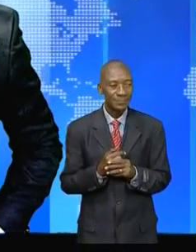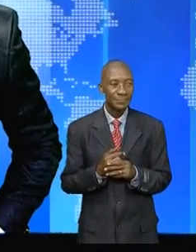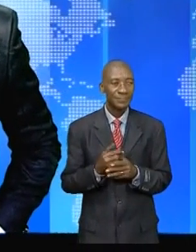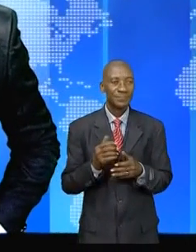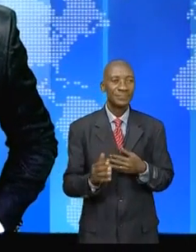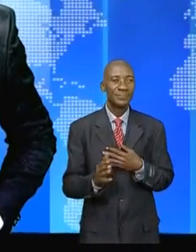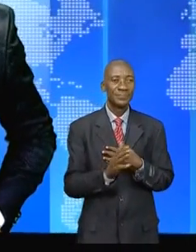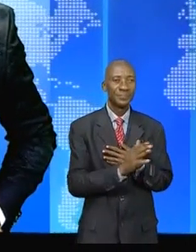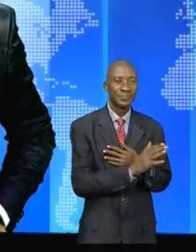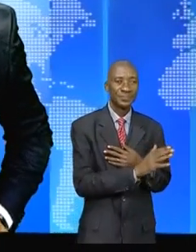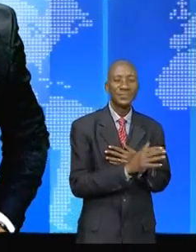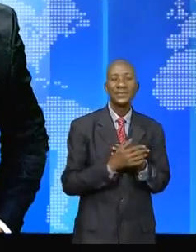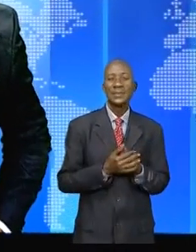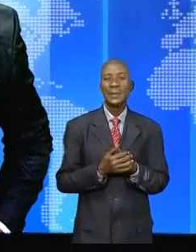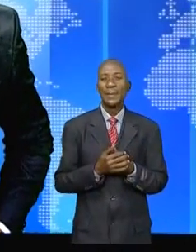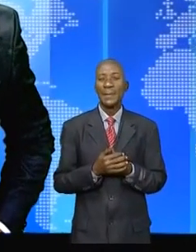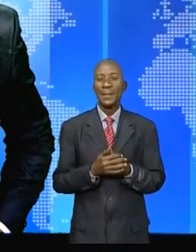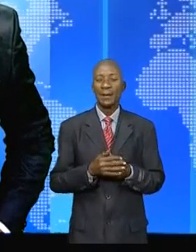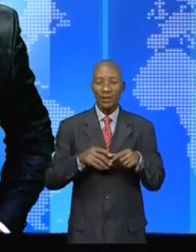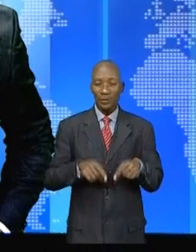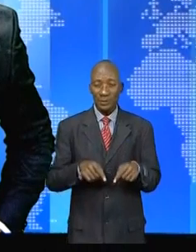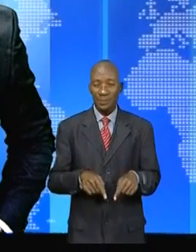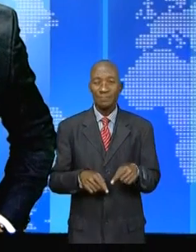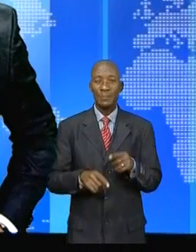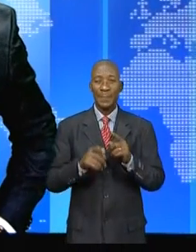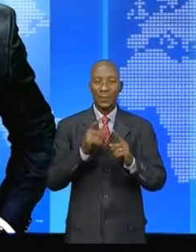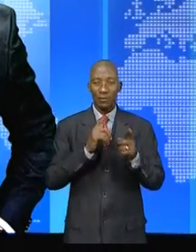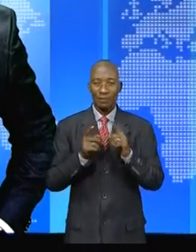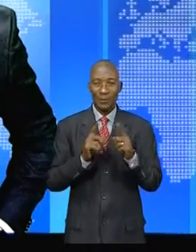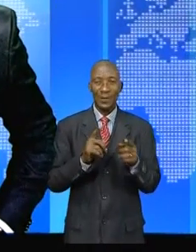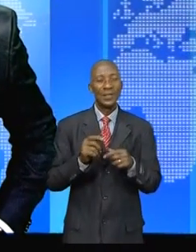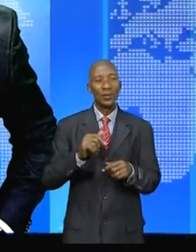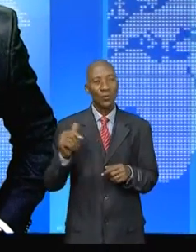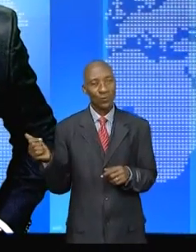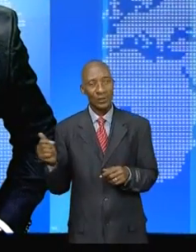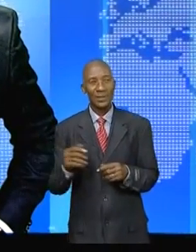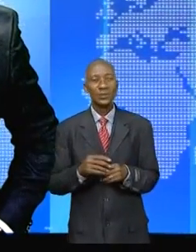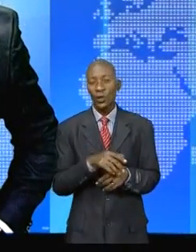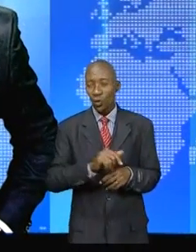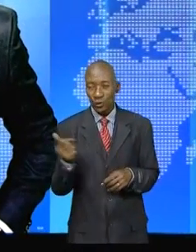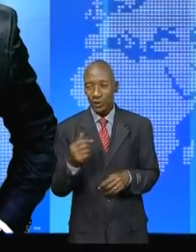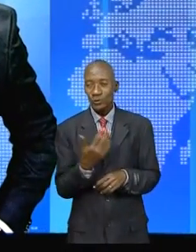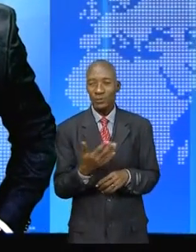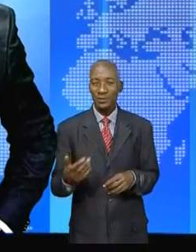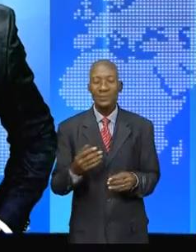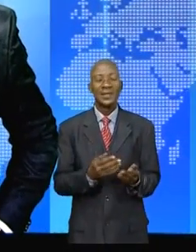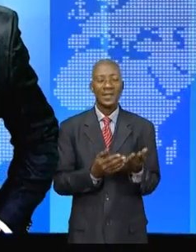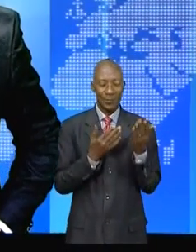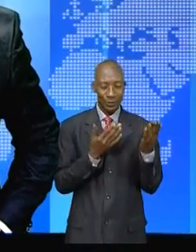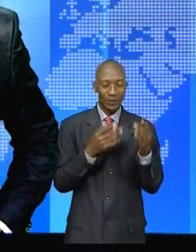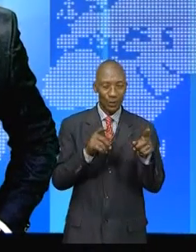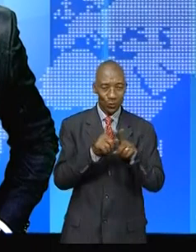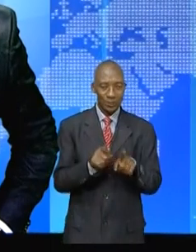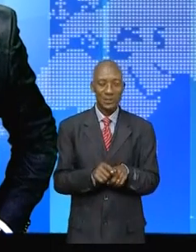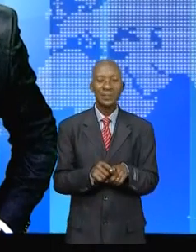de tenir compte de toutes ces recommandations pour protéger leurs enfants pendant cette période. Je le disais tantôt dans les titres, c'est